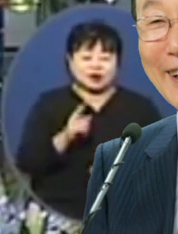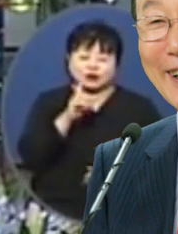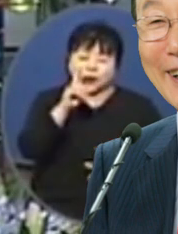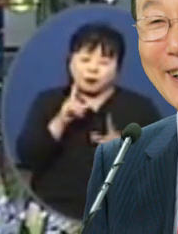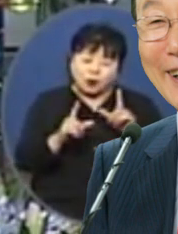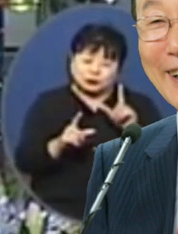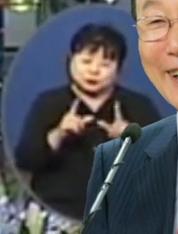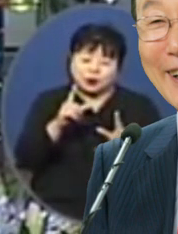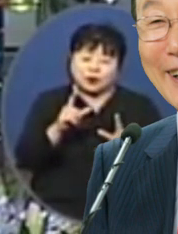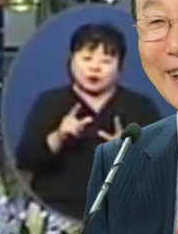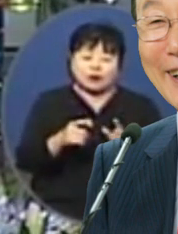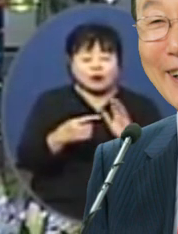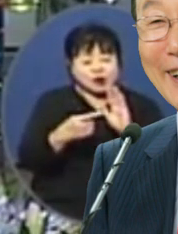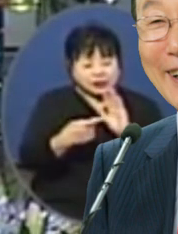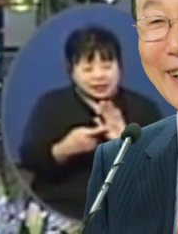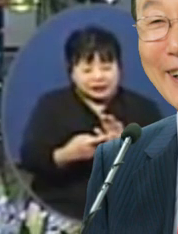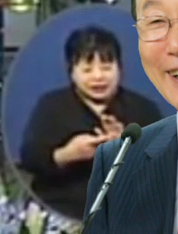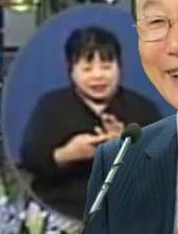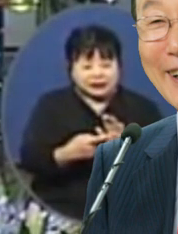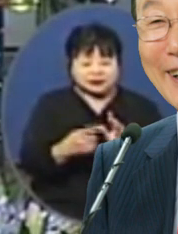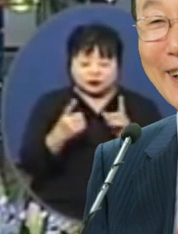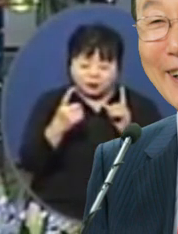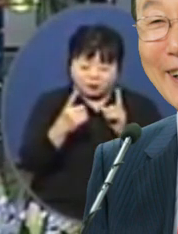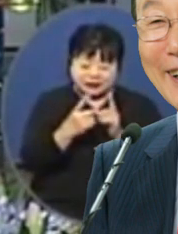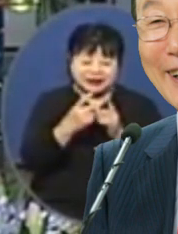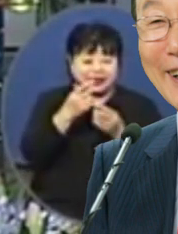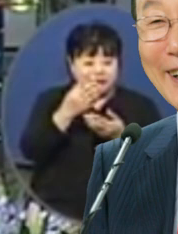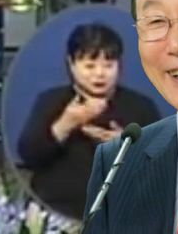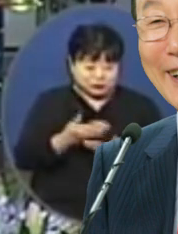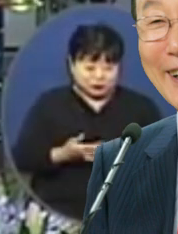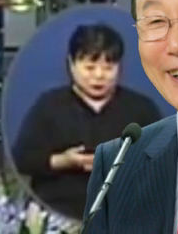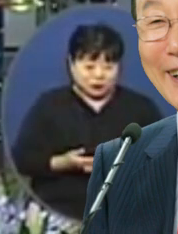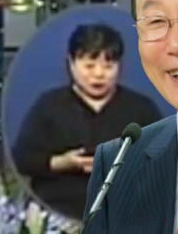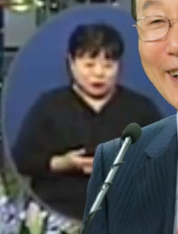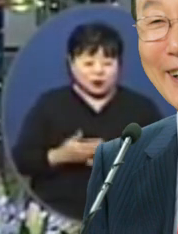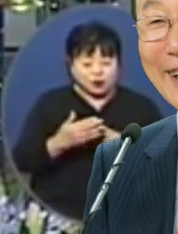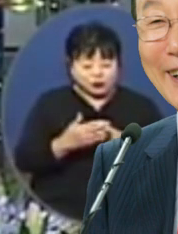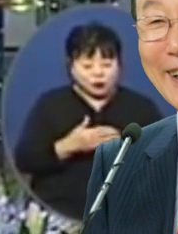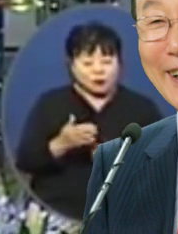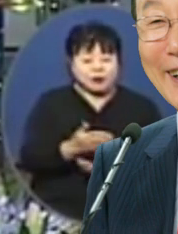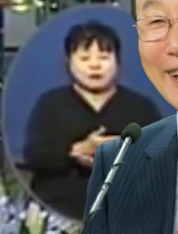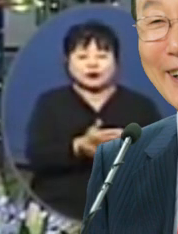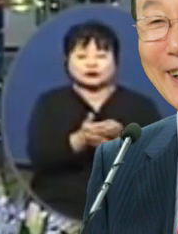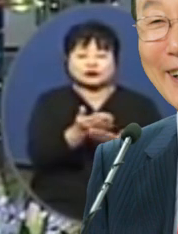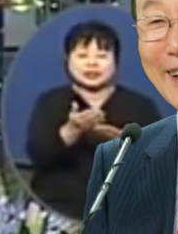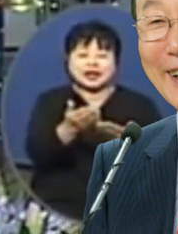모습으로 나타나셔서 만나게 해주시고 도움을 베풀어 주실까,